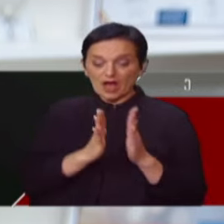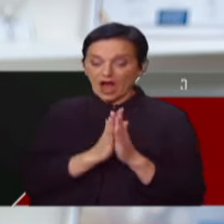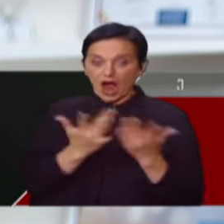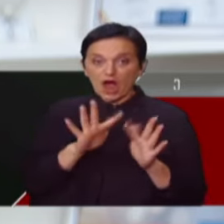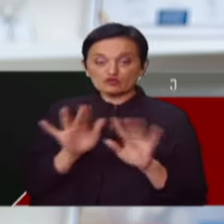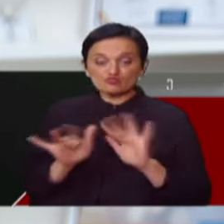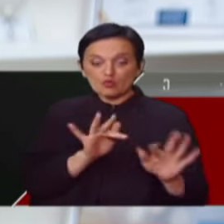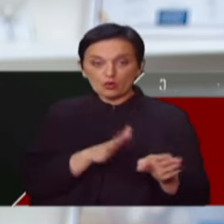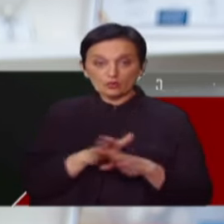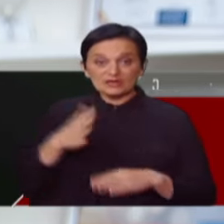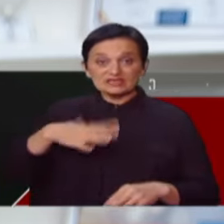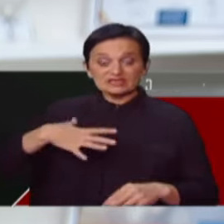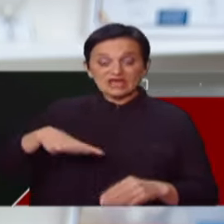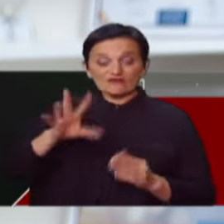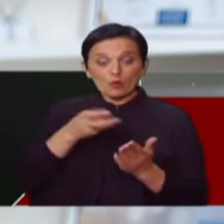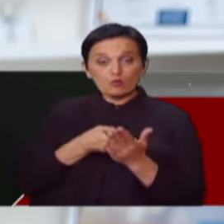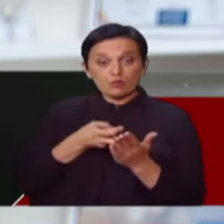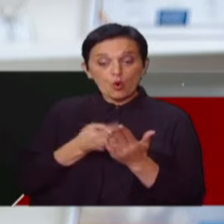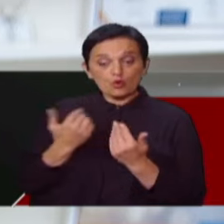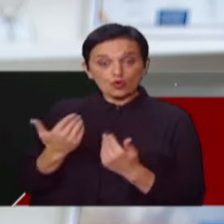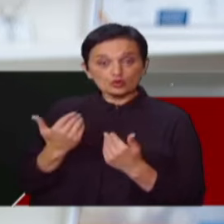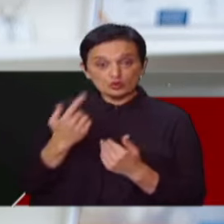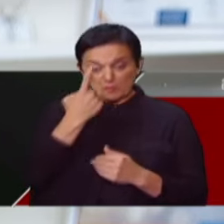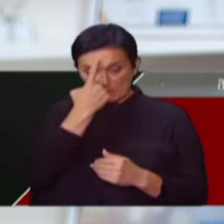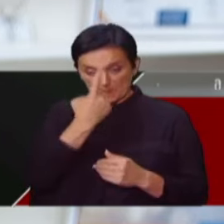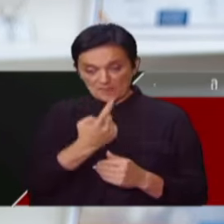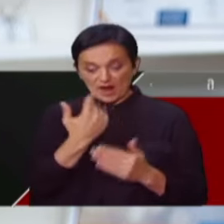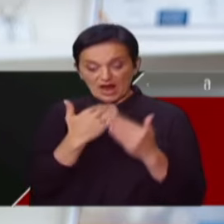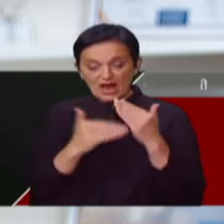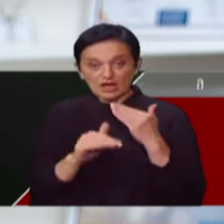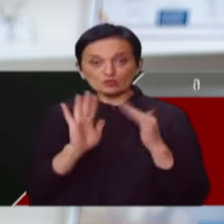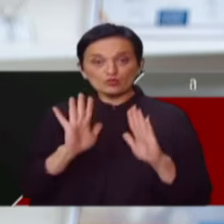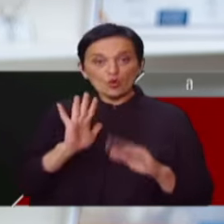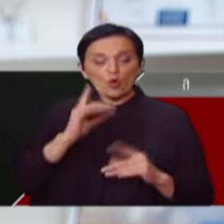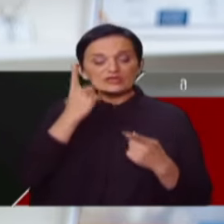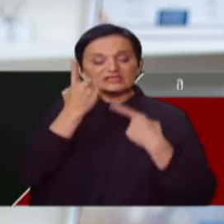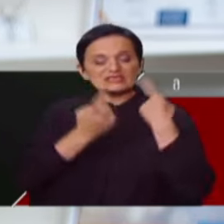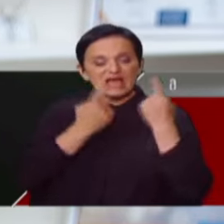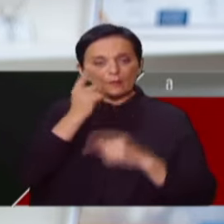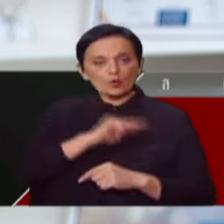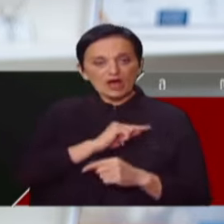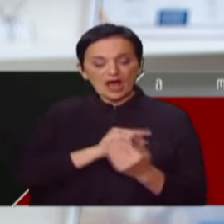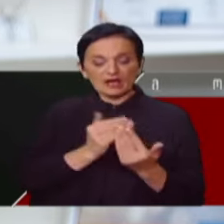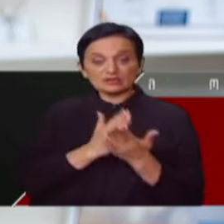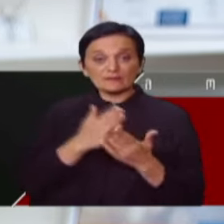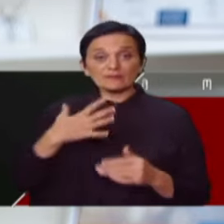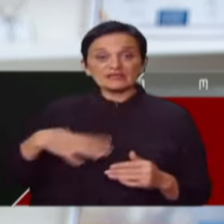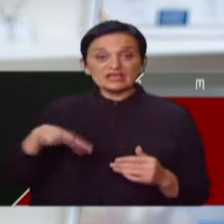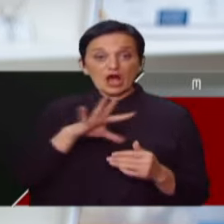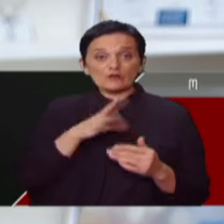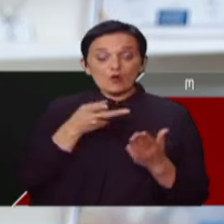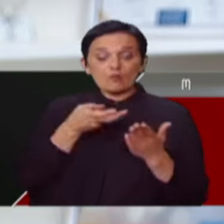მოქმედების შესრულებას. საქართველოს ფოსტის მესიჯი მხოლოდ საინფორმაციო ხასიათის გახლავთ. საქართველოს